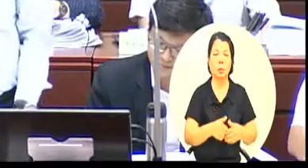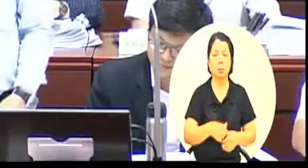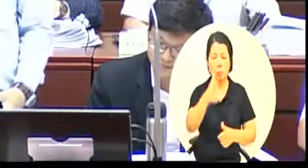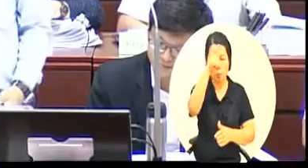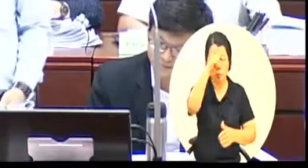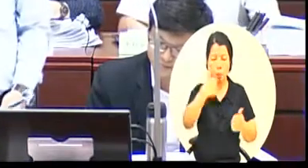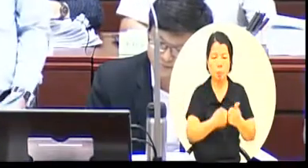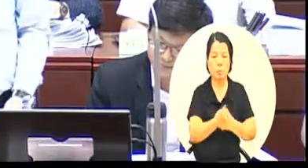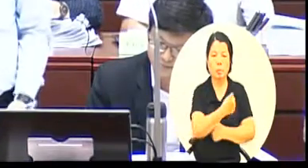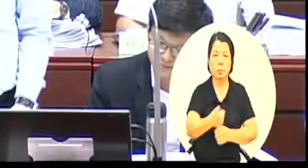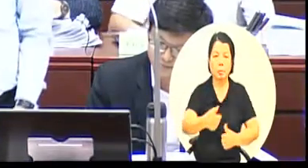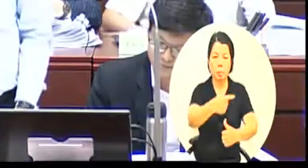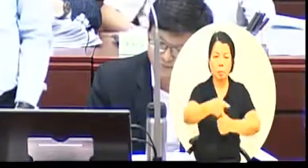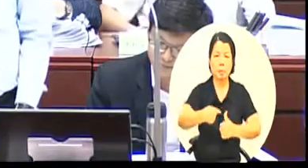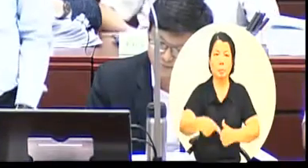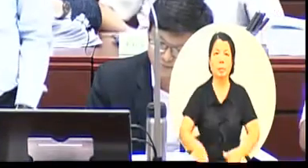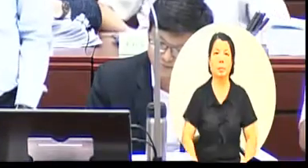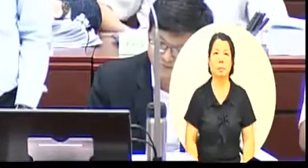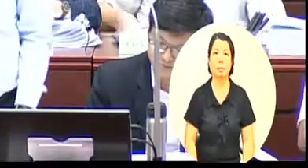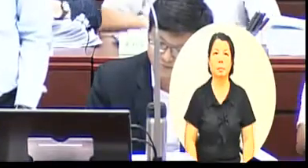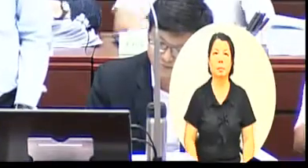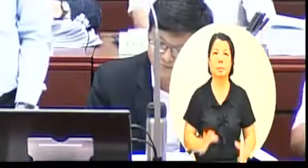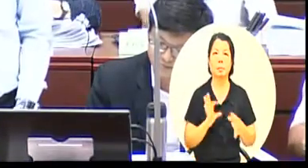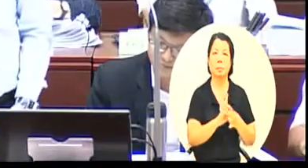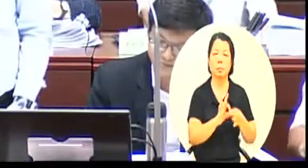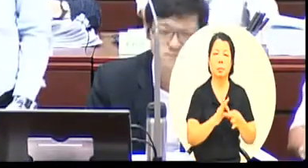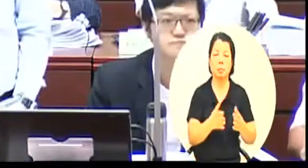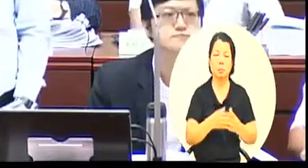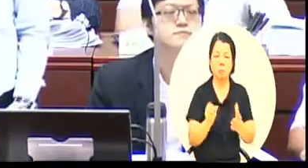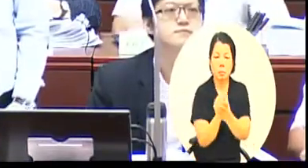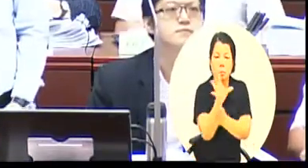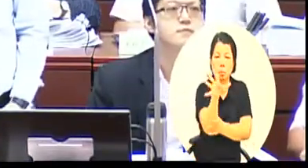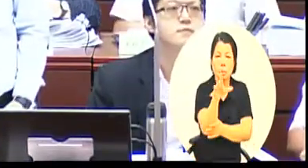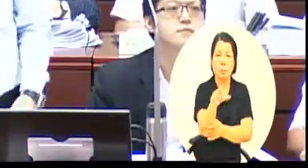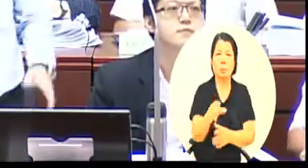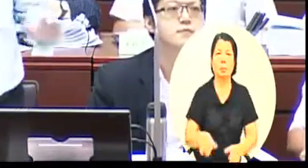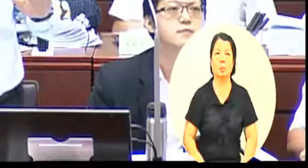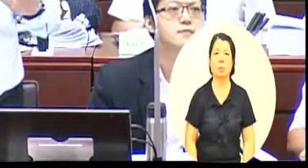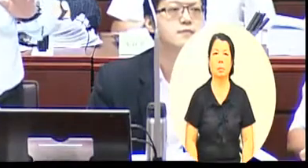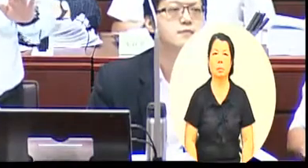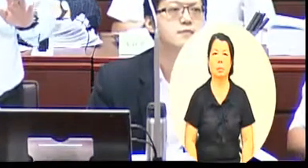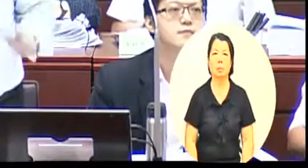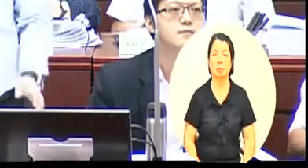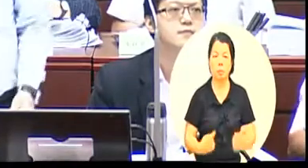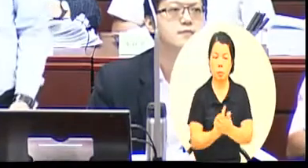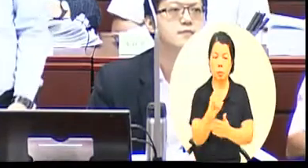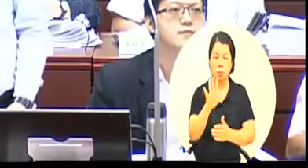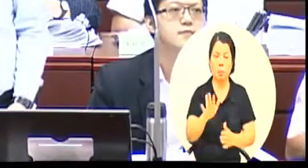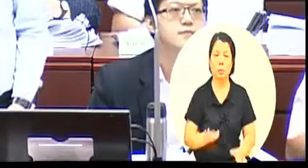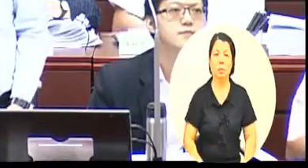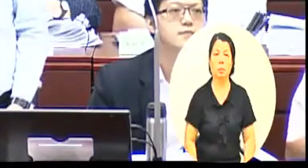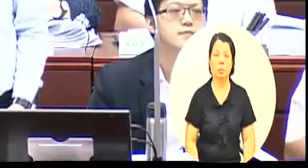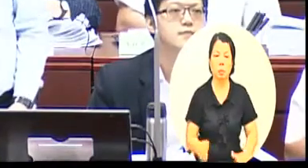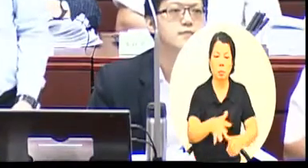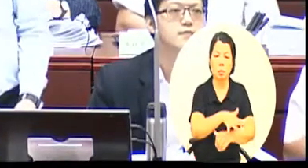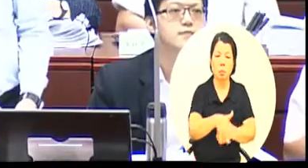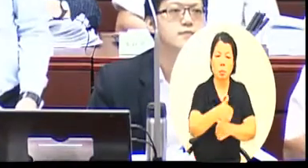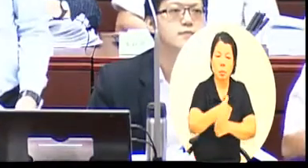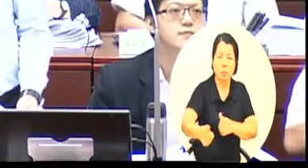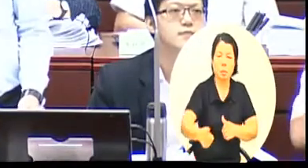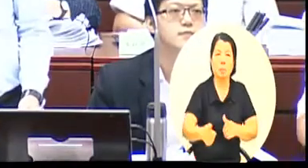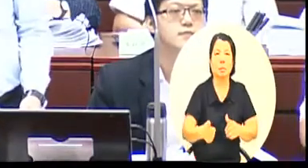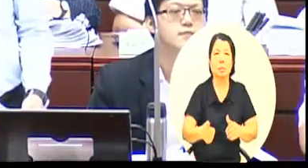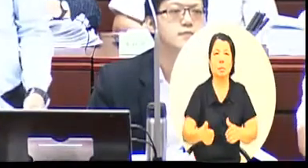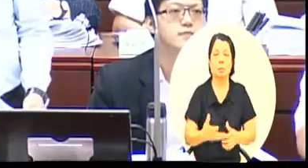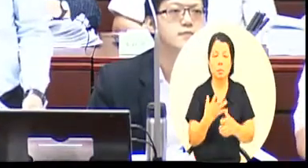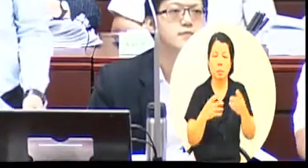指证，就是有关于我们这个投影的这个档案当中，只有讲这个委员有几个人，但没有委员的